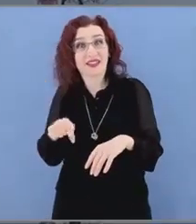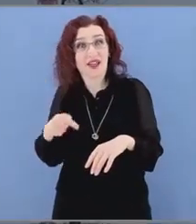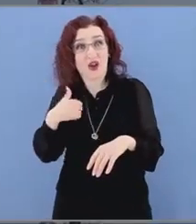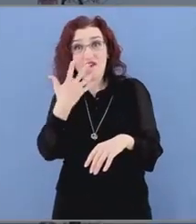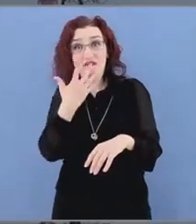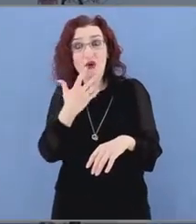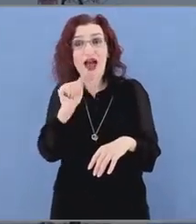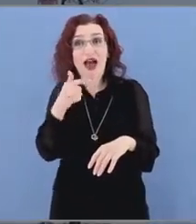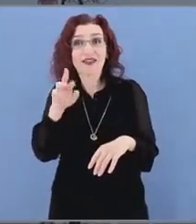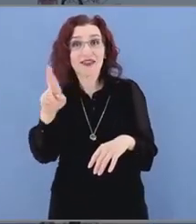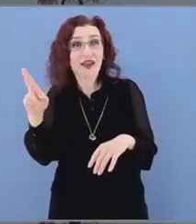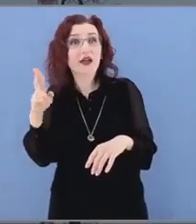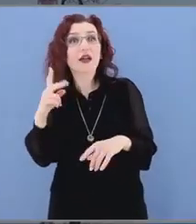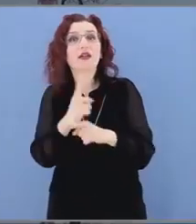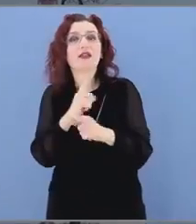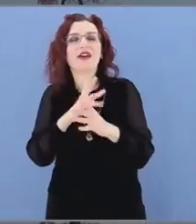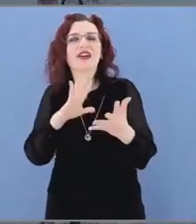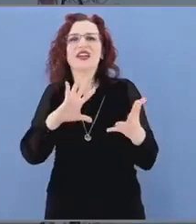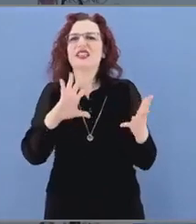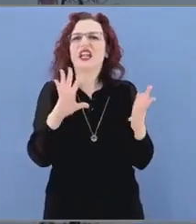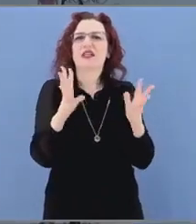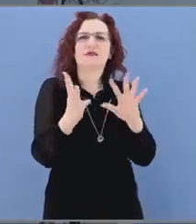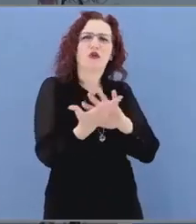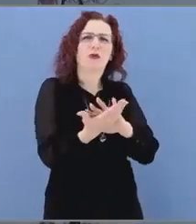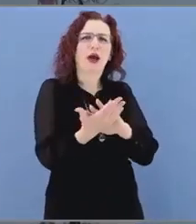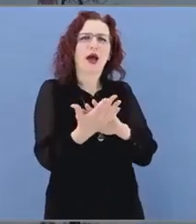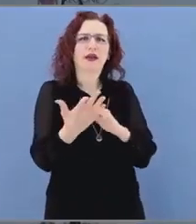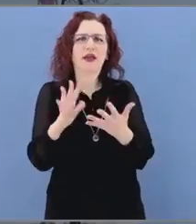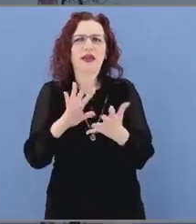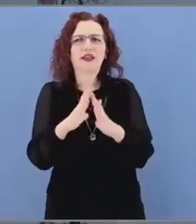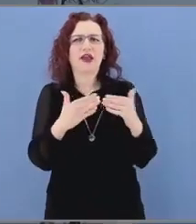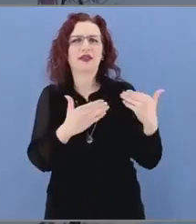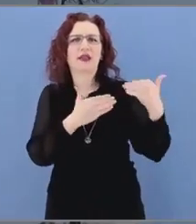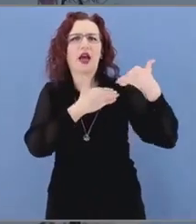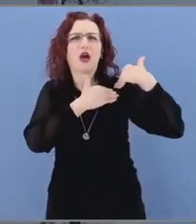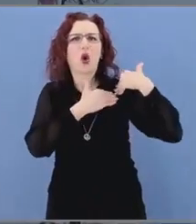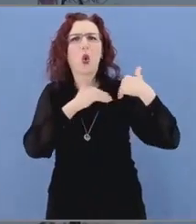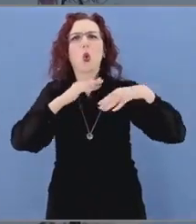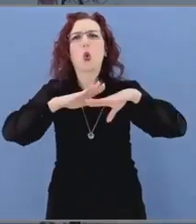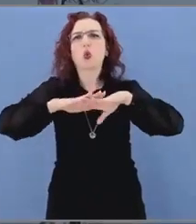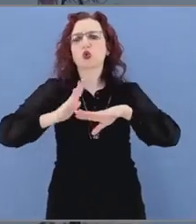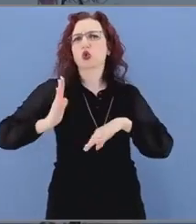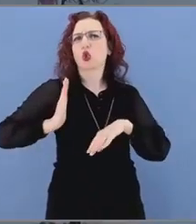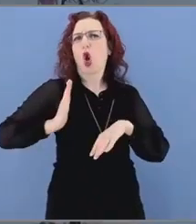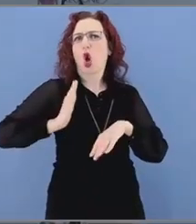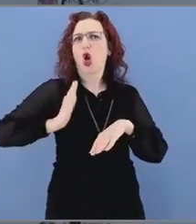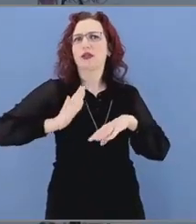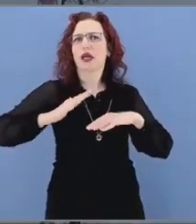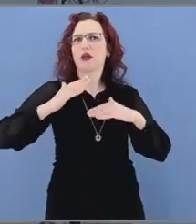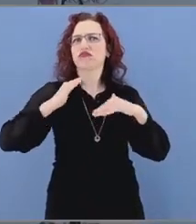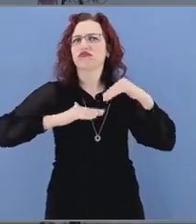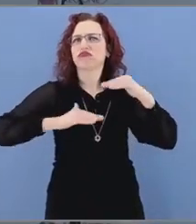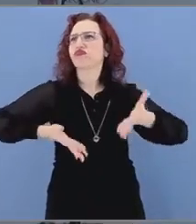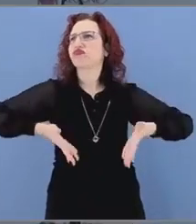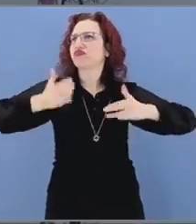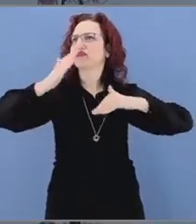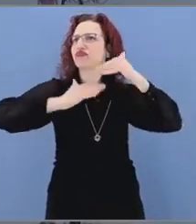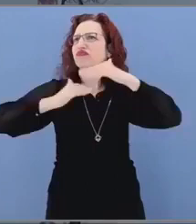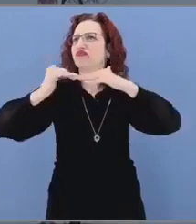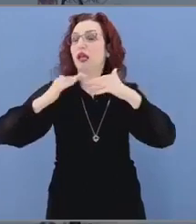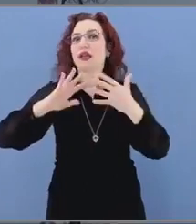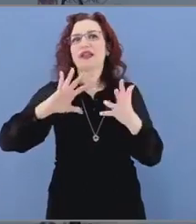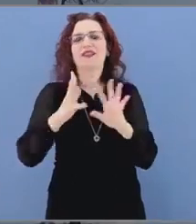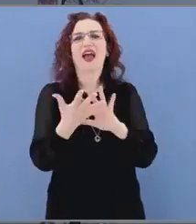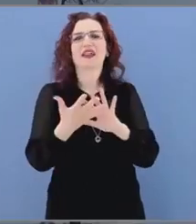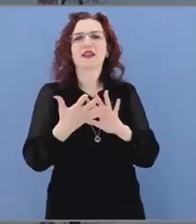si trasformasse da custode di un patrimonio edilizio immenso in un soggetto vivo, dinamico, per poter portare tutte quelle cose